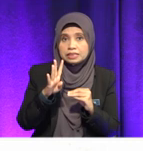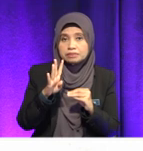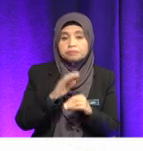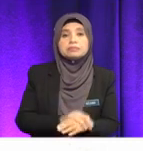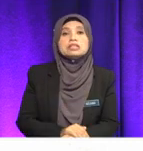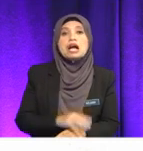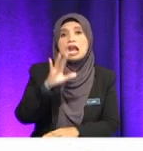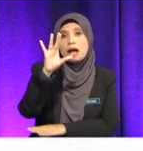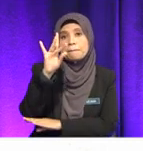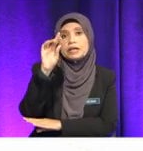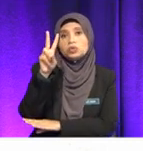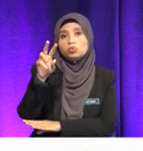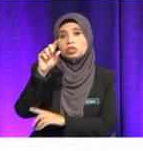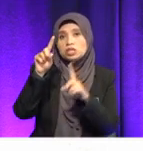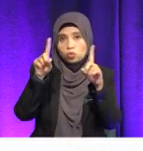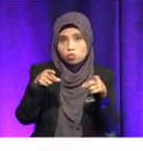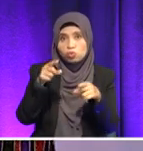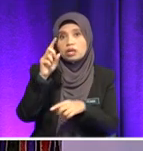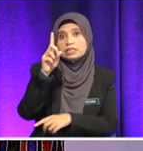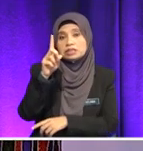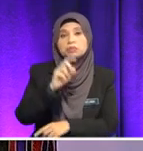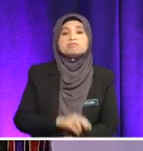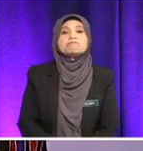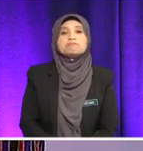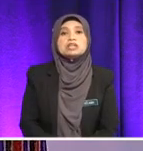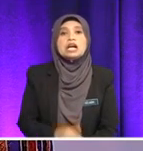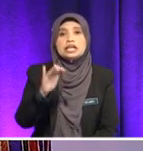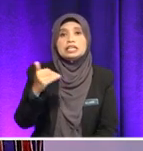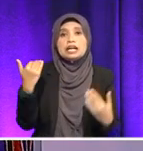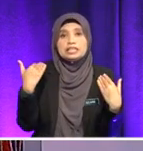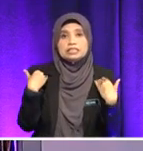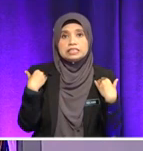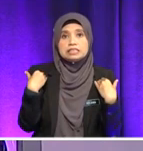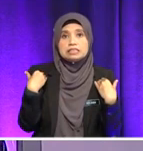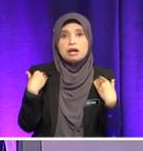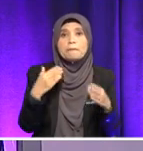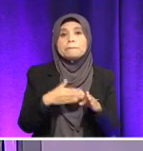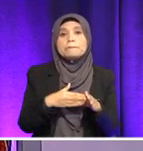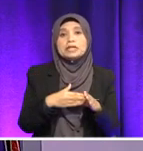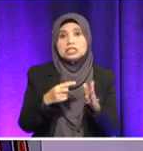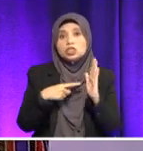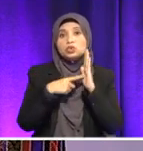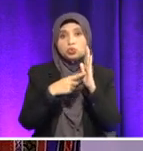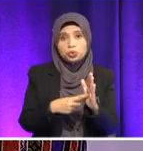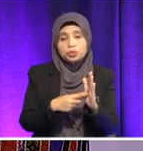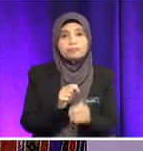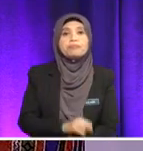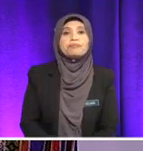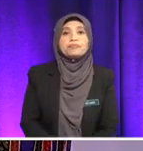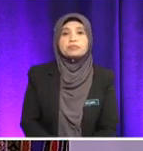82 kurungan 1 bolehlah yang ada pada slide yang ditayangkan